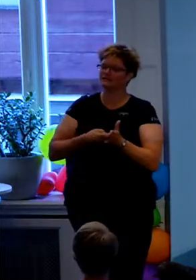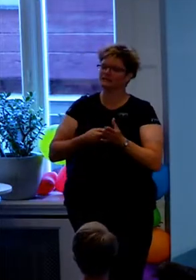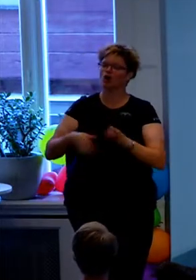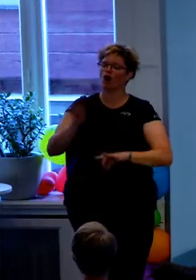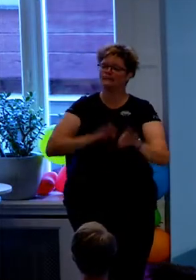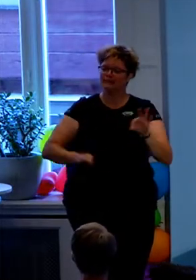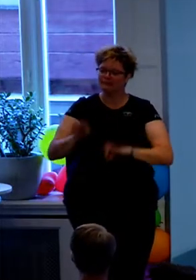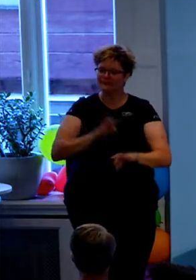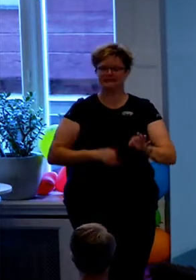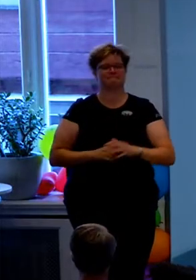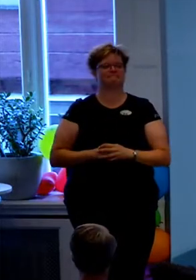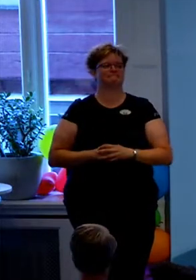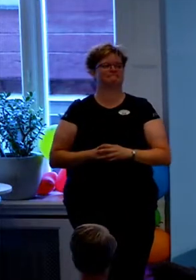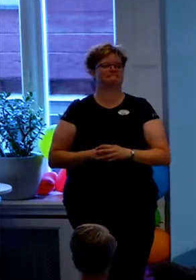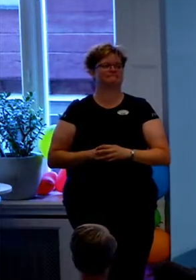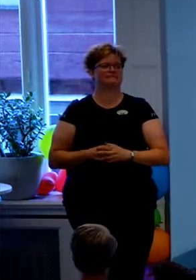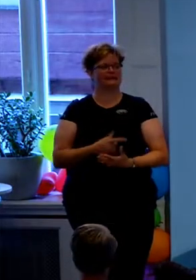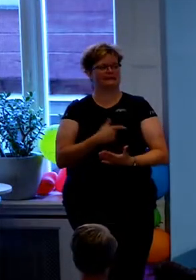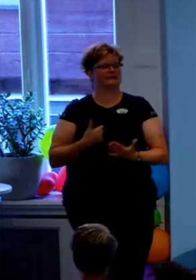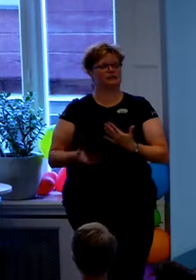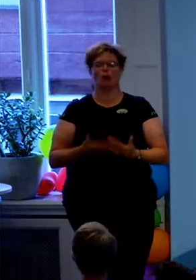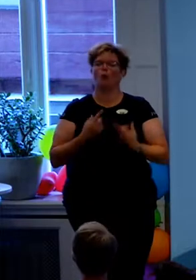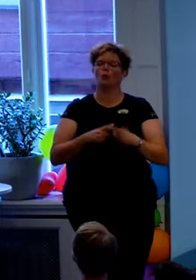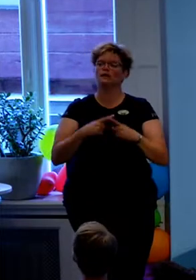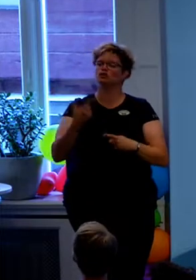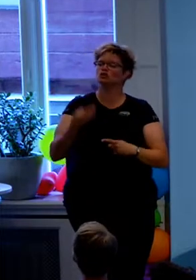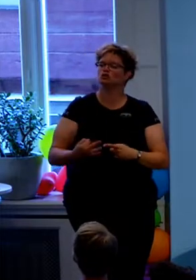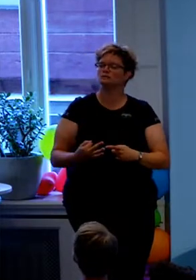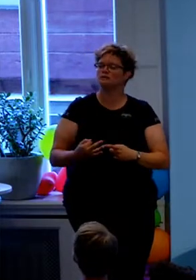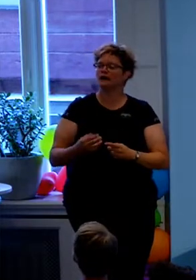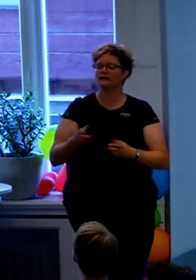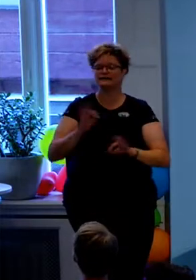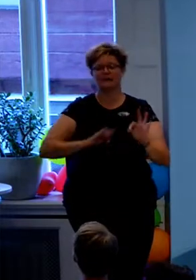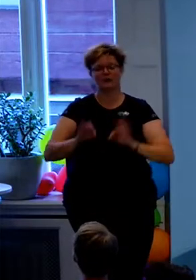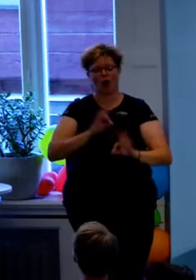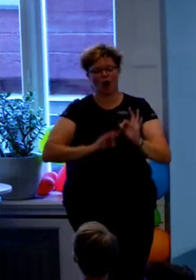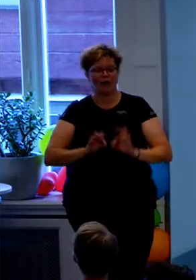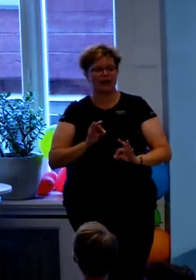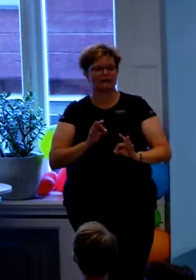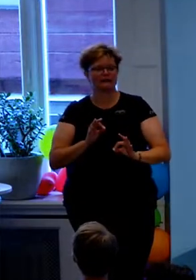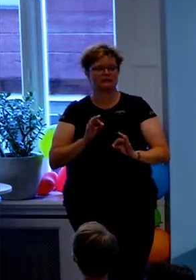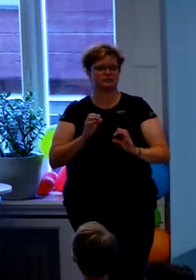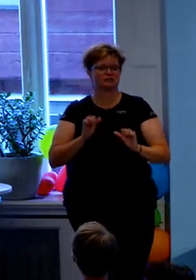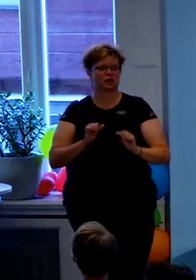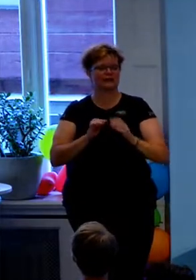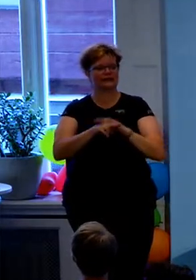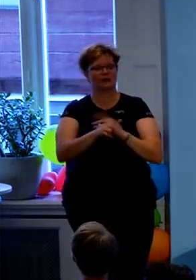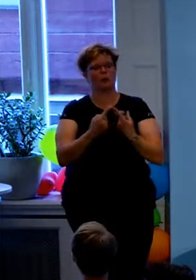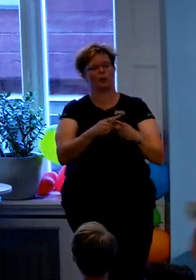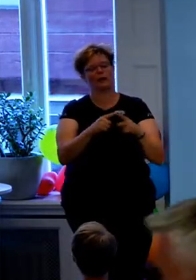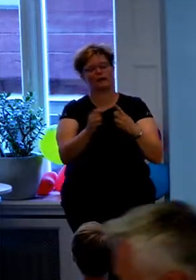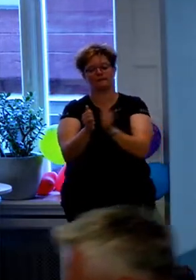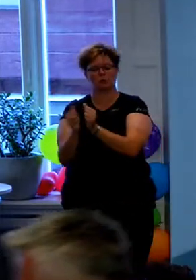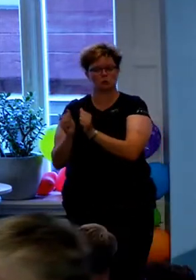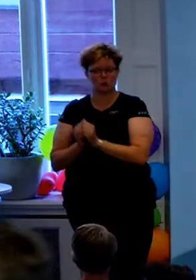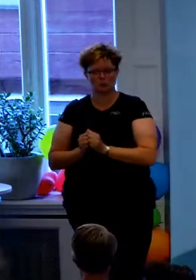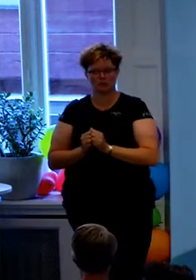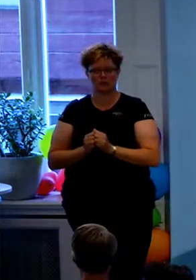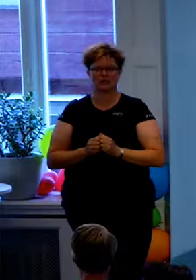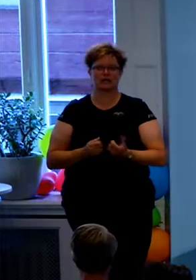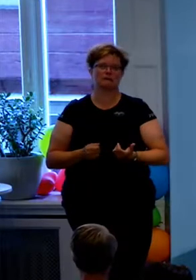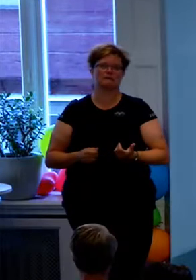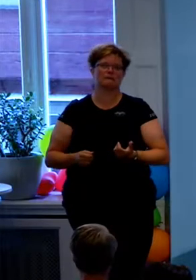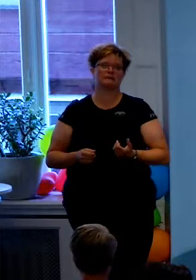specialkemi. Vi gör... olika typer av kemikalier som går in i produkter som